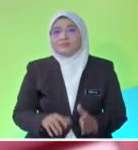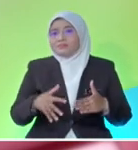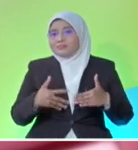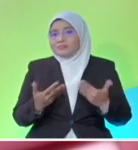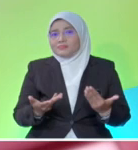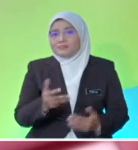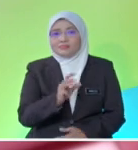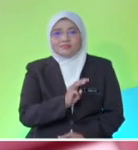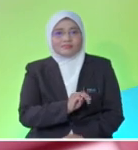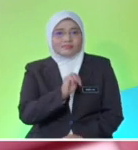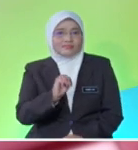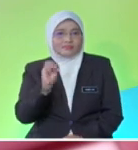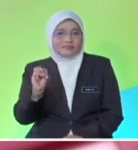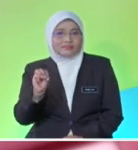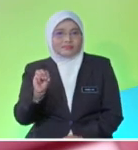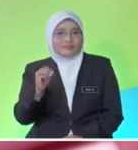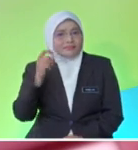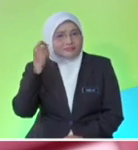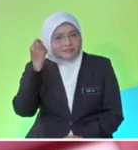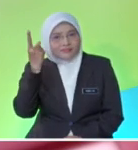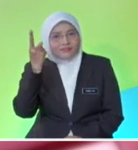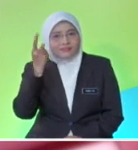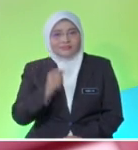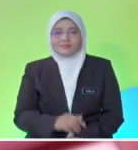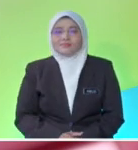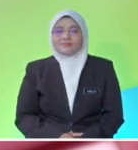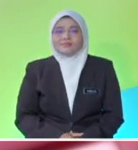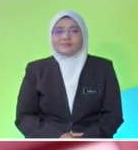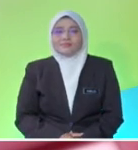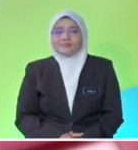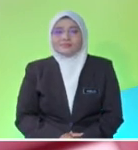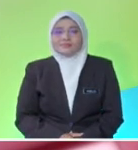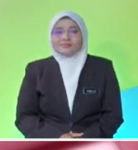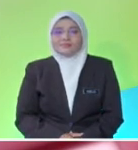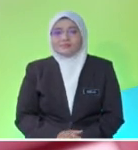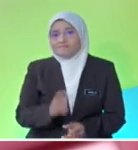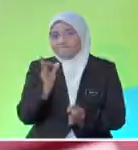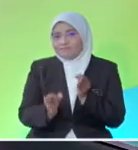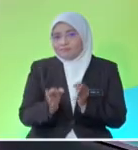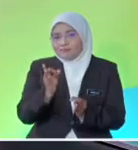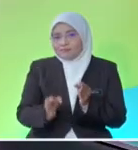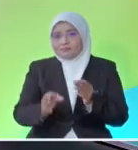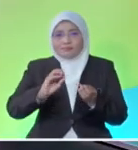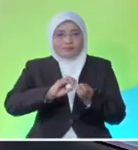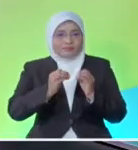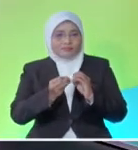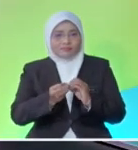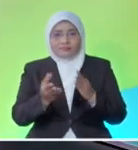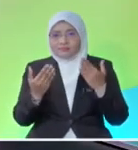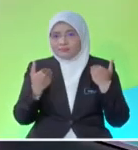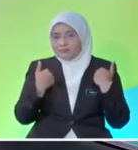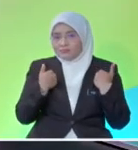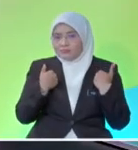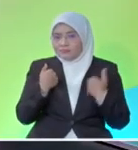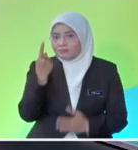murid-murid? Faham tak? Pasti faham. Baik jadi, cikgu, jom kita teruskan. Kalau macam nombor yang ada di sini,